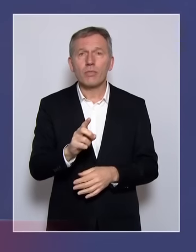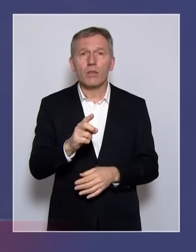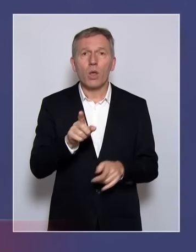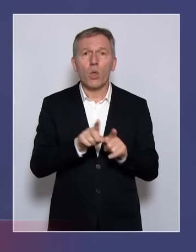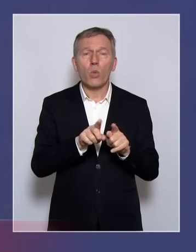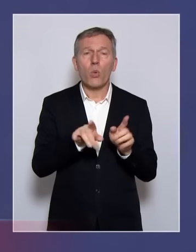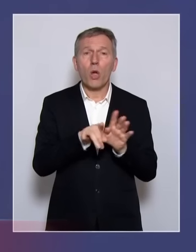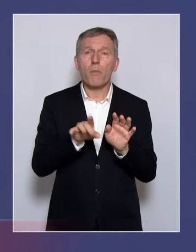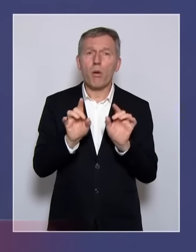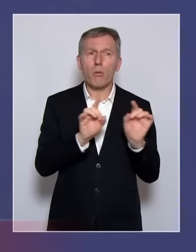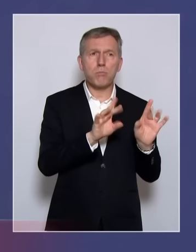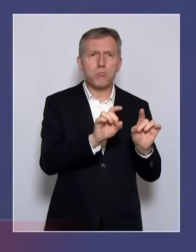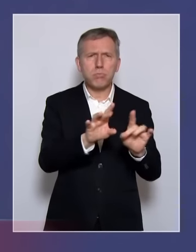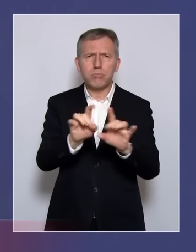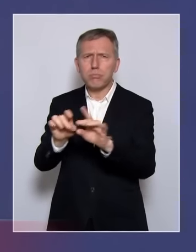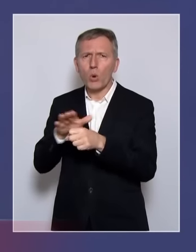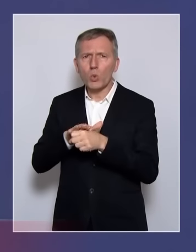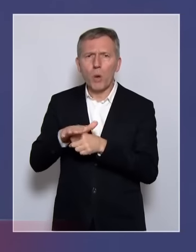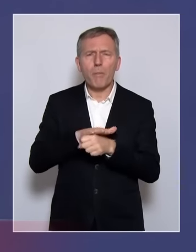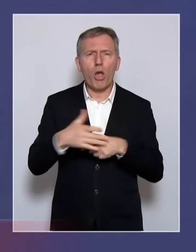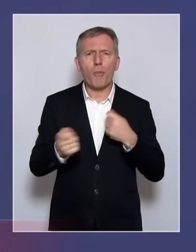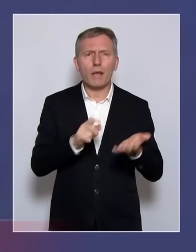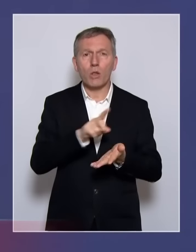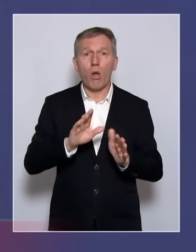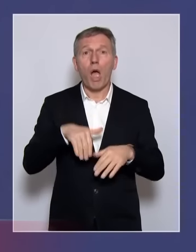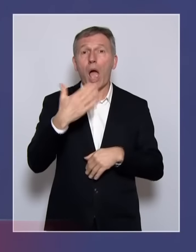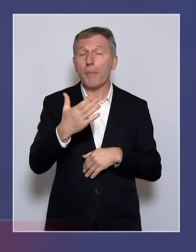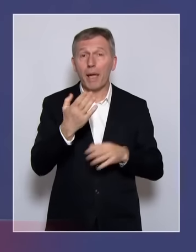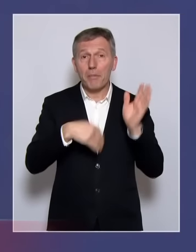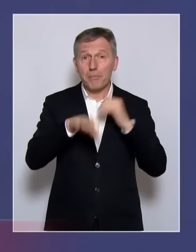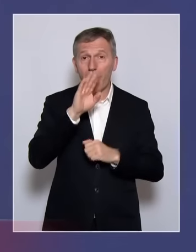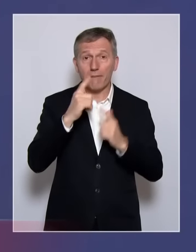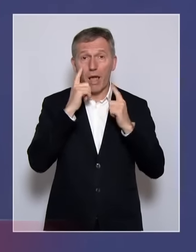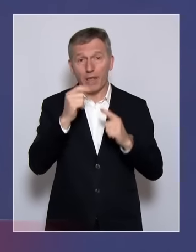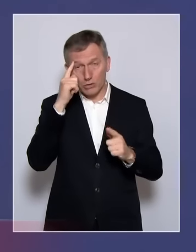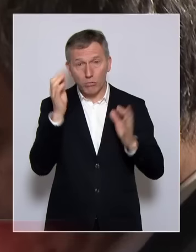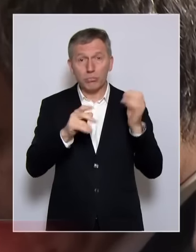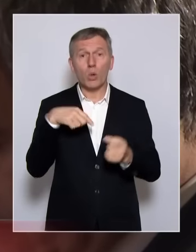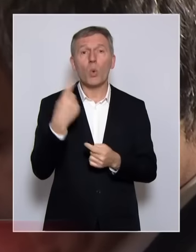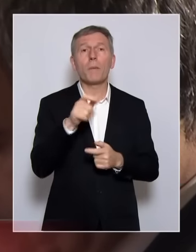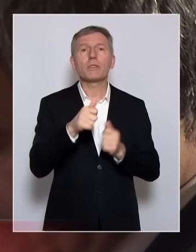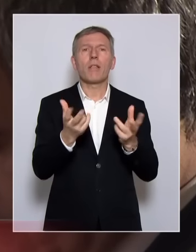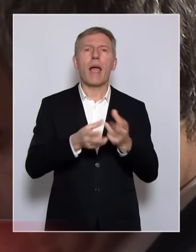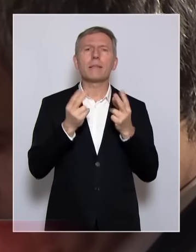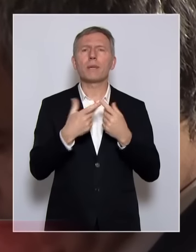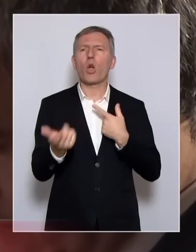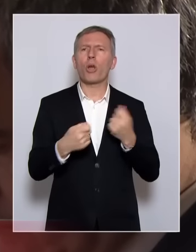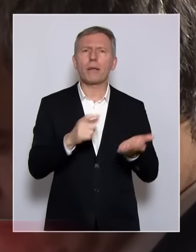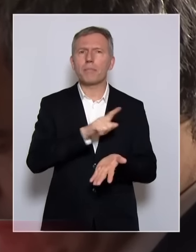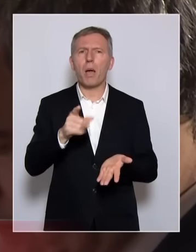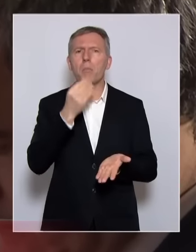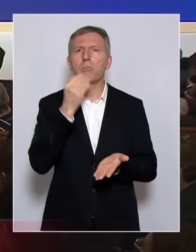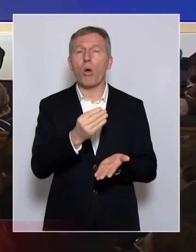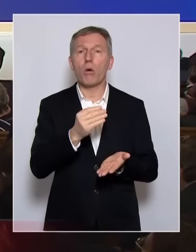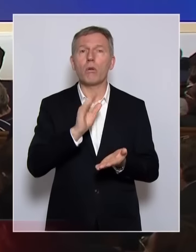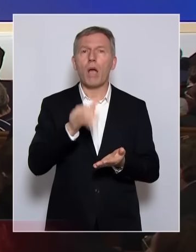qu tombe vers le rejet de tout accord commercial parce que là, bon courage, bienvenue la démagogie. Tous ceux qui nous expliquent que le commerce est mauvais iront